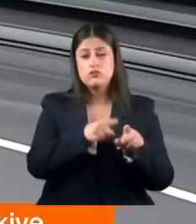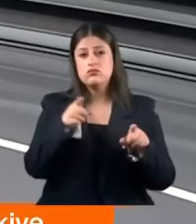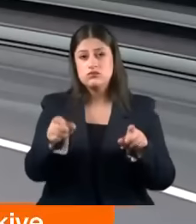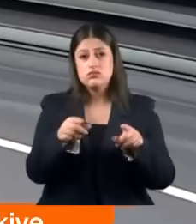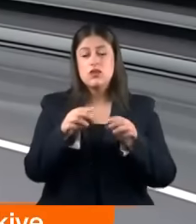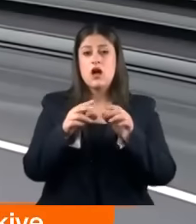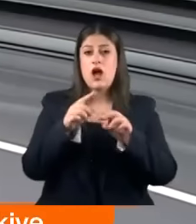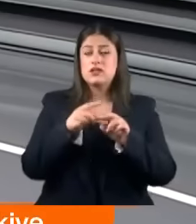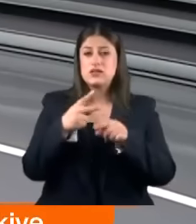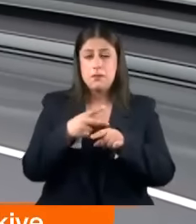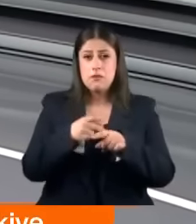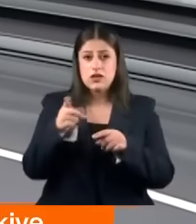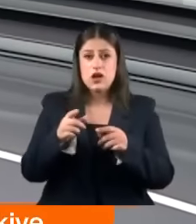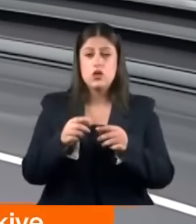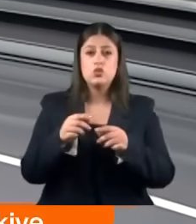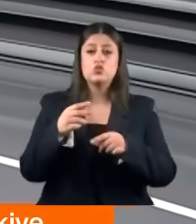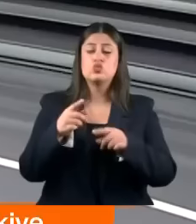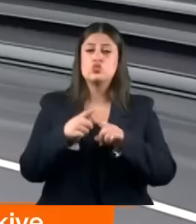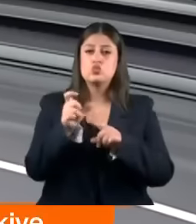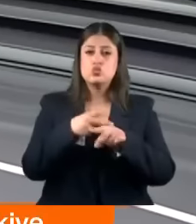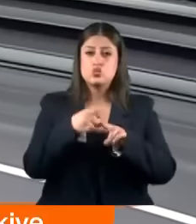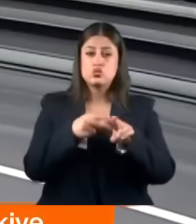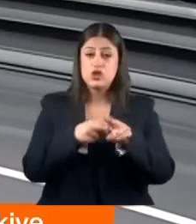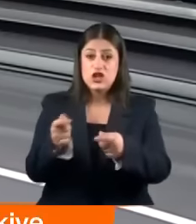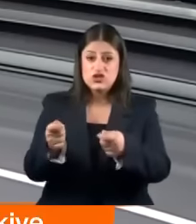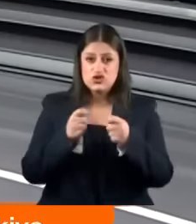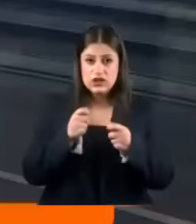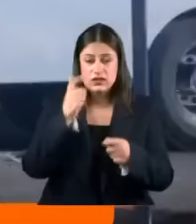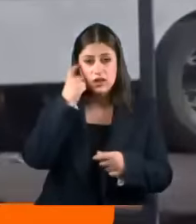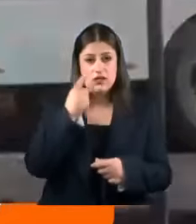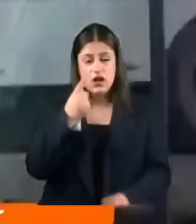Zambada Garcia'yı tuzağa çektiği de iddialar arasında.